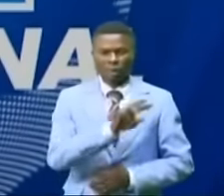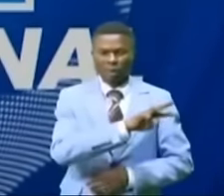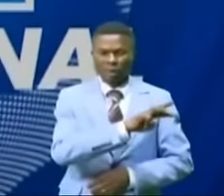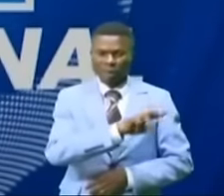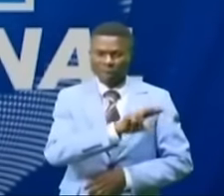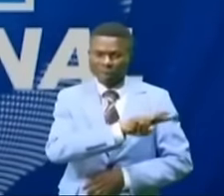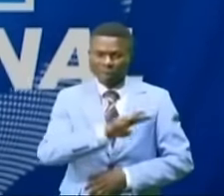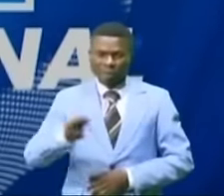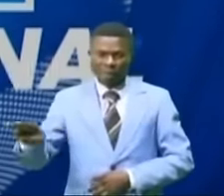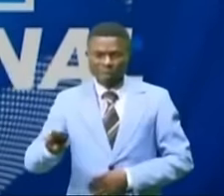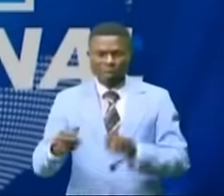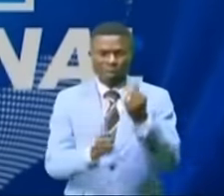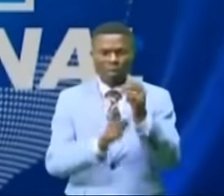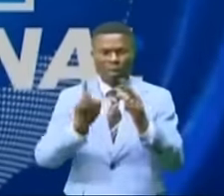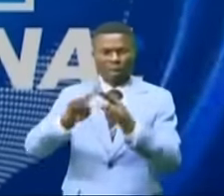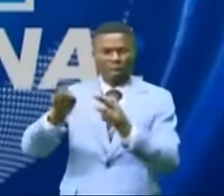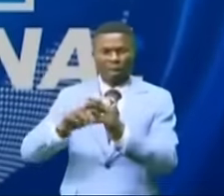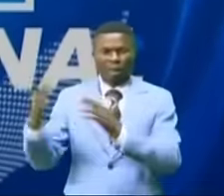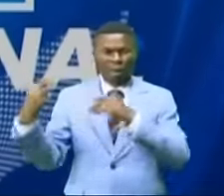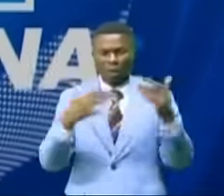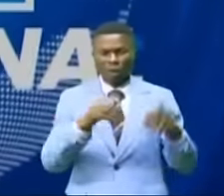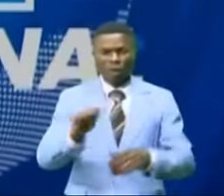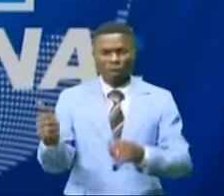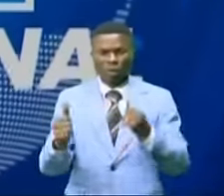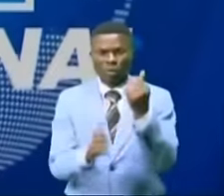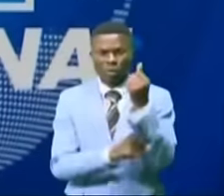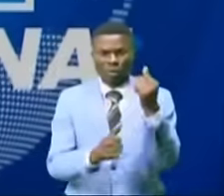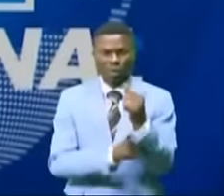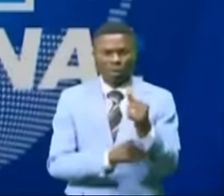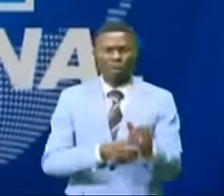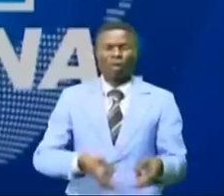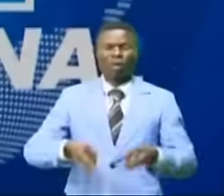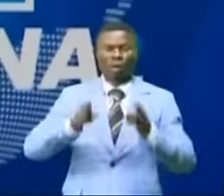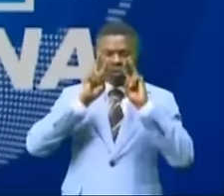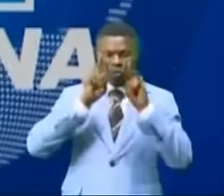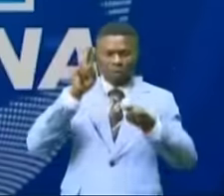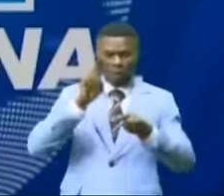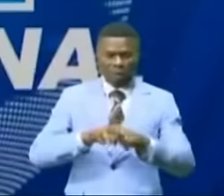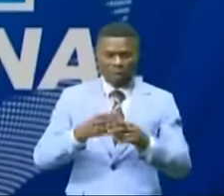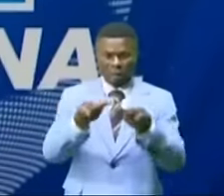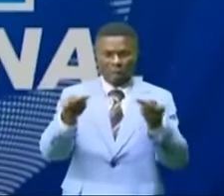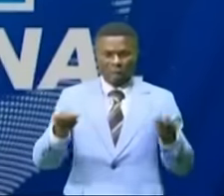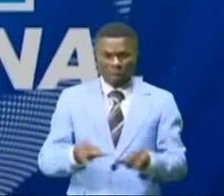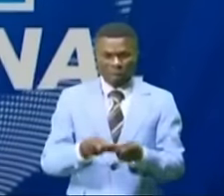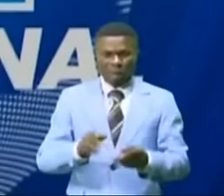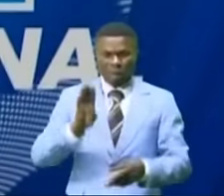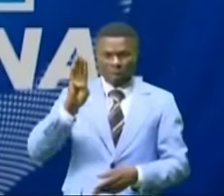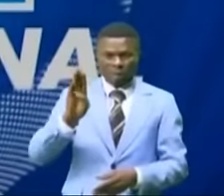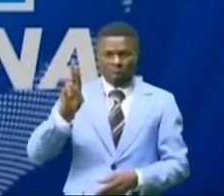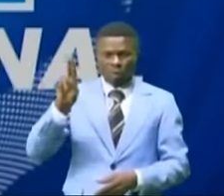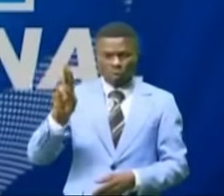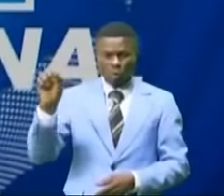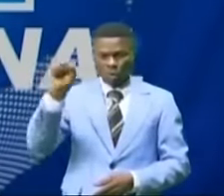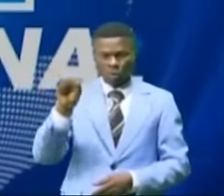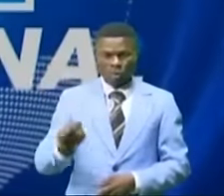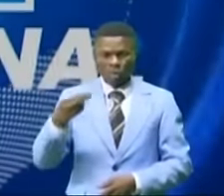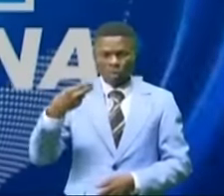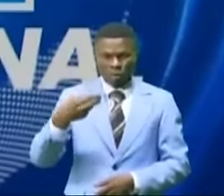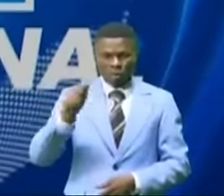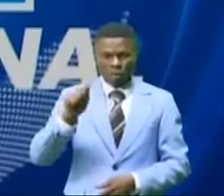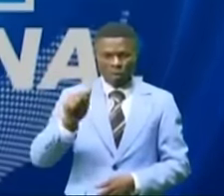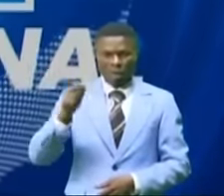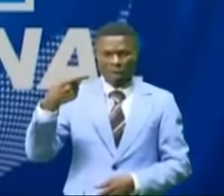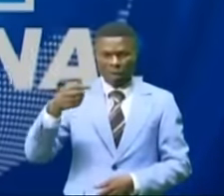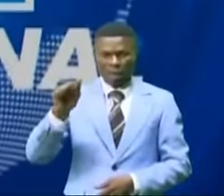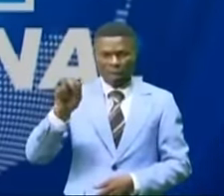2000 déplacés de guerre et autres personnes vulnérables installées dans les sites de Bouchagara autour de Goma, dans le territoire